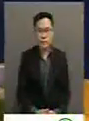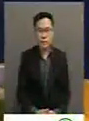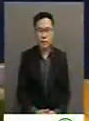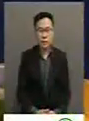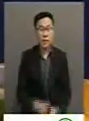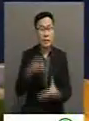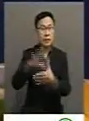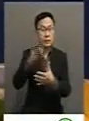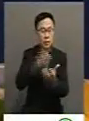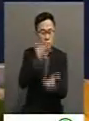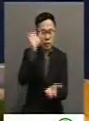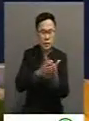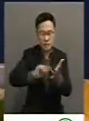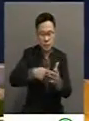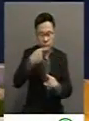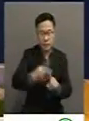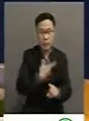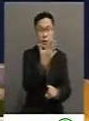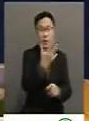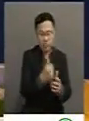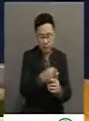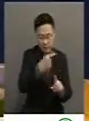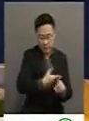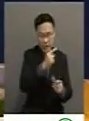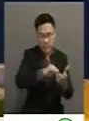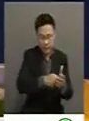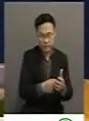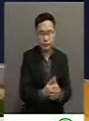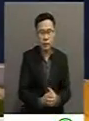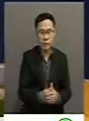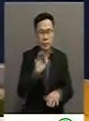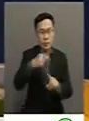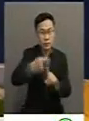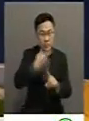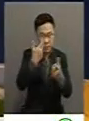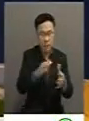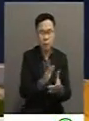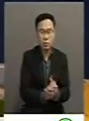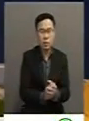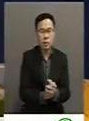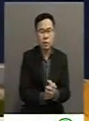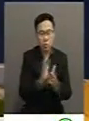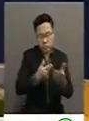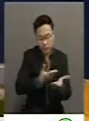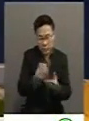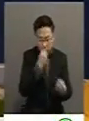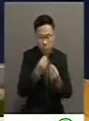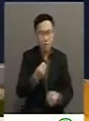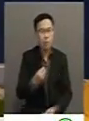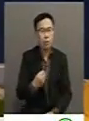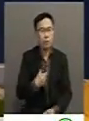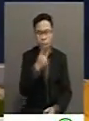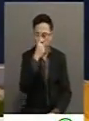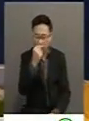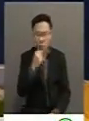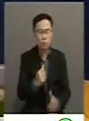เนื้อจระเข้เริ่มขายตั้งแต่เดือนพฤษภาคมอะครับก็เป็นตอบรับจากลูกค้าจากชาวต่าง